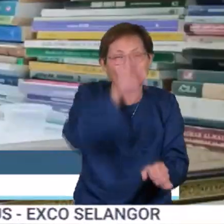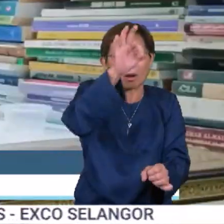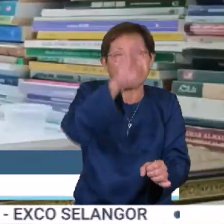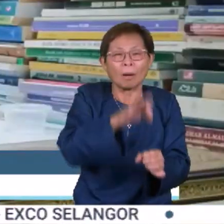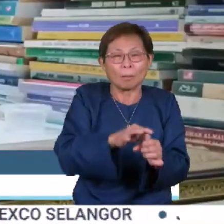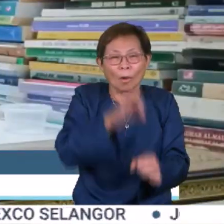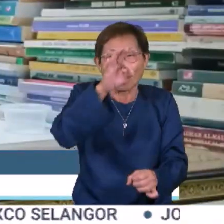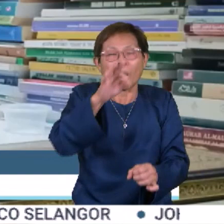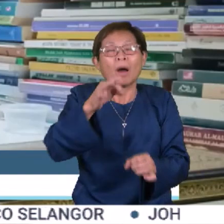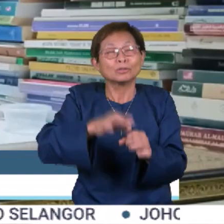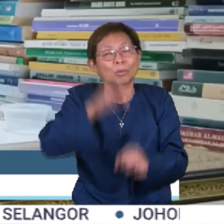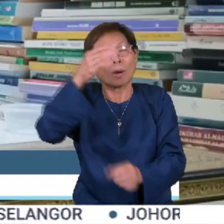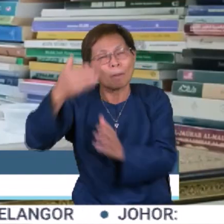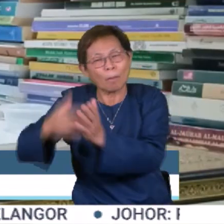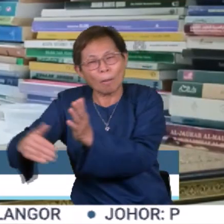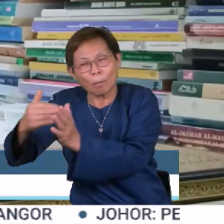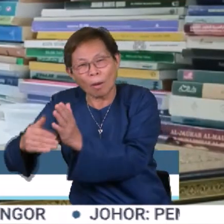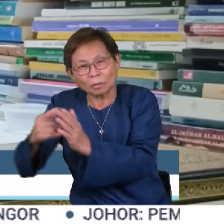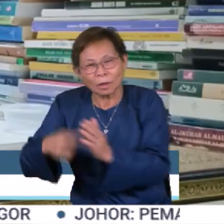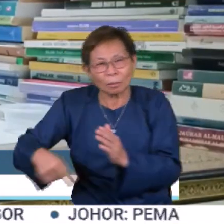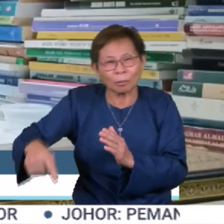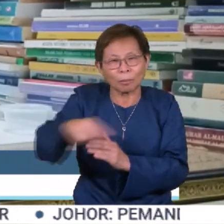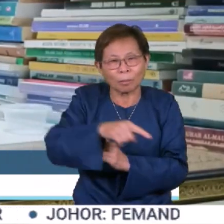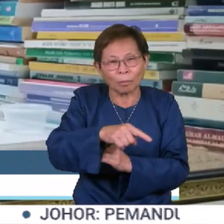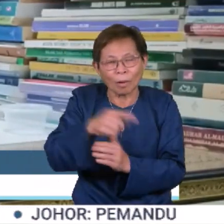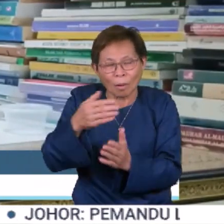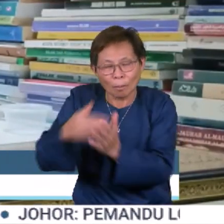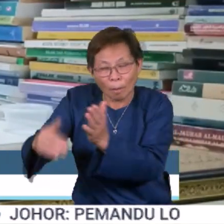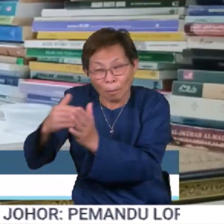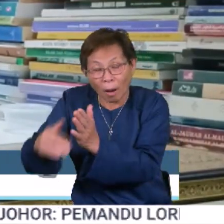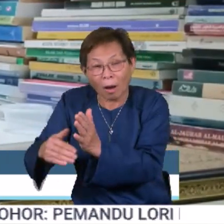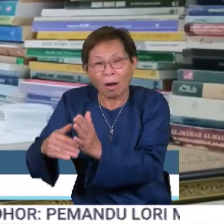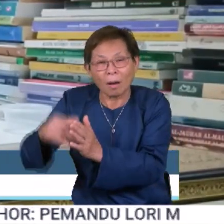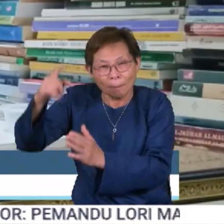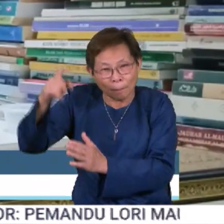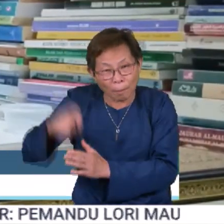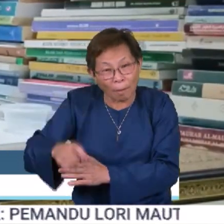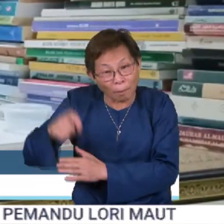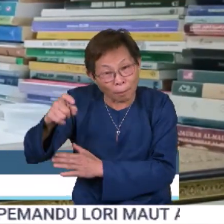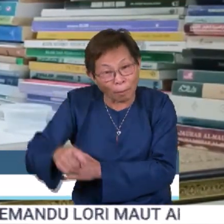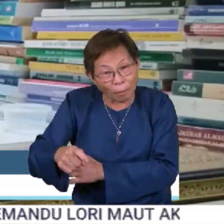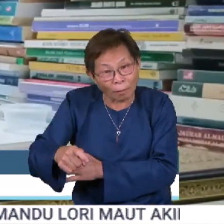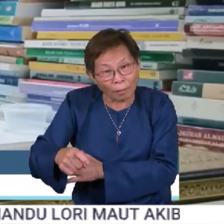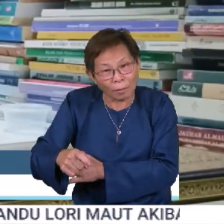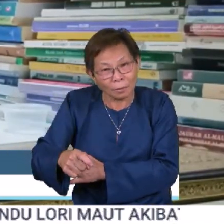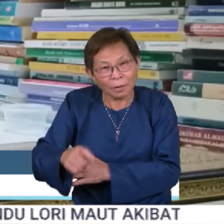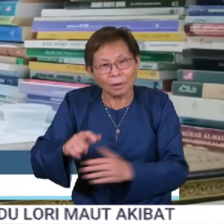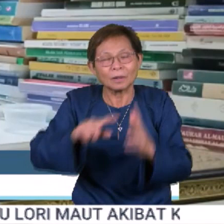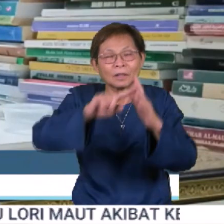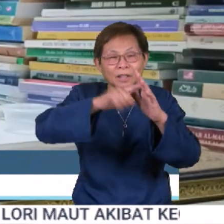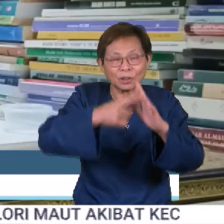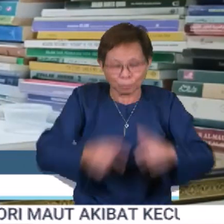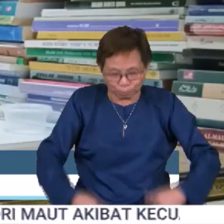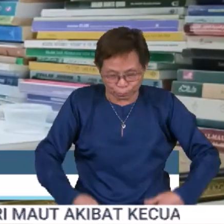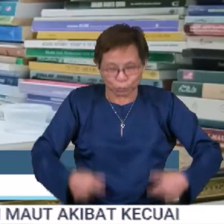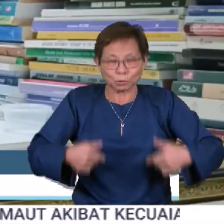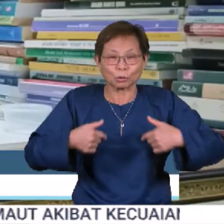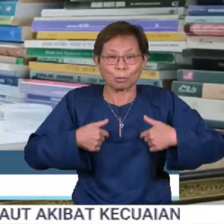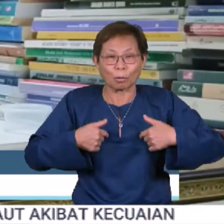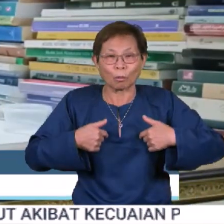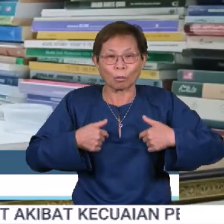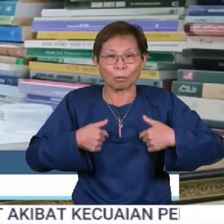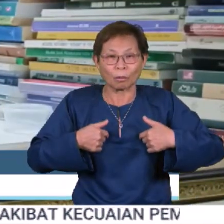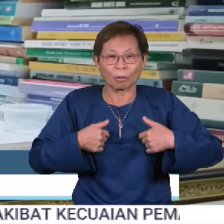ukhuwah persaudaraan antara Muhajir dan Ansar itu sewajarnya dihidup suburkan